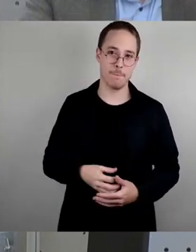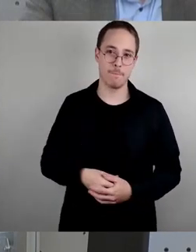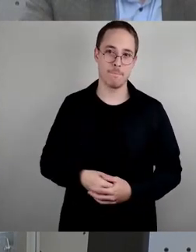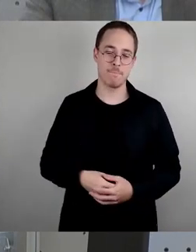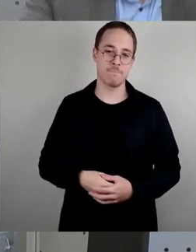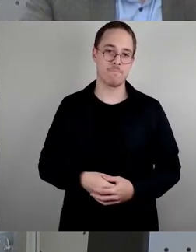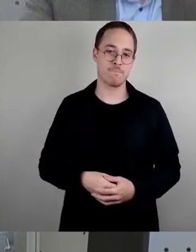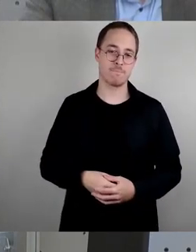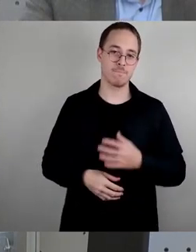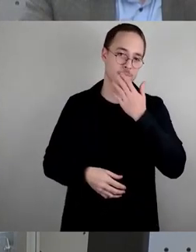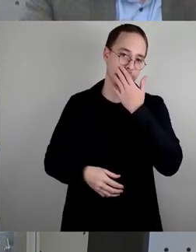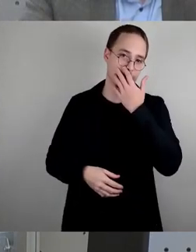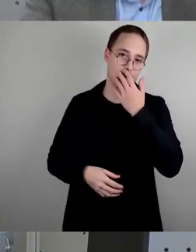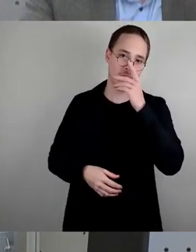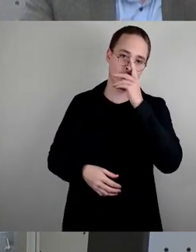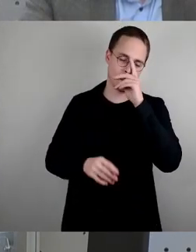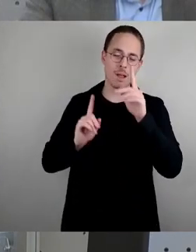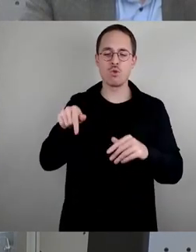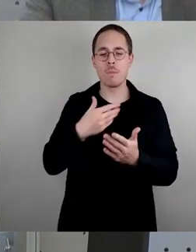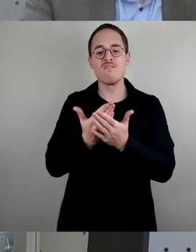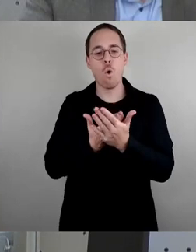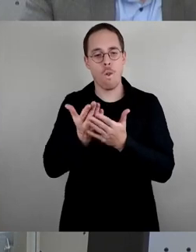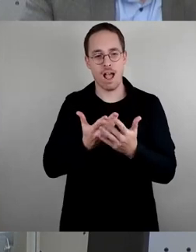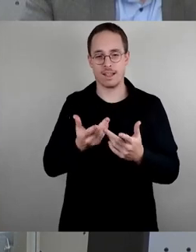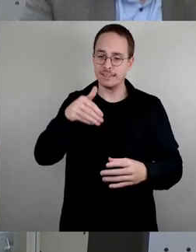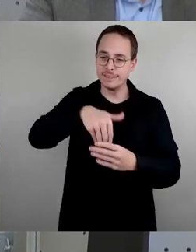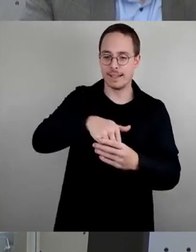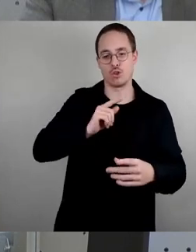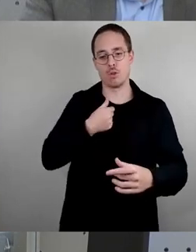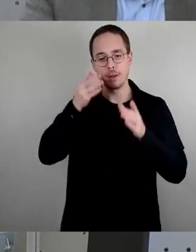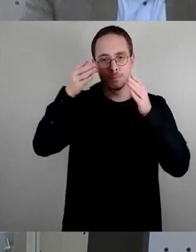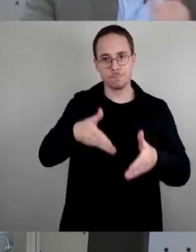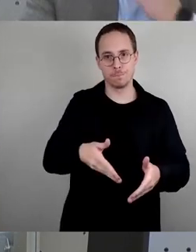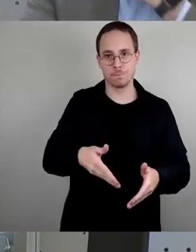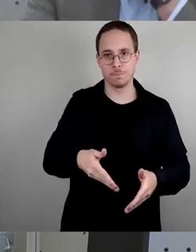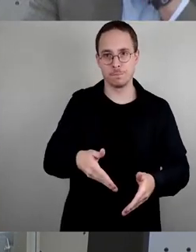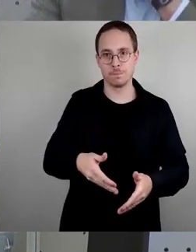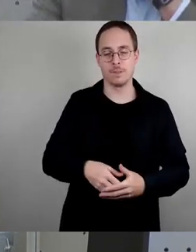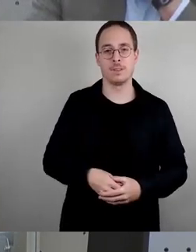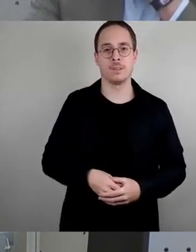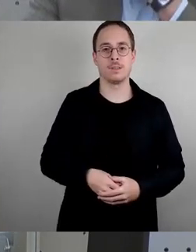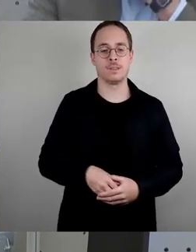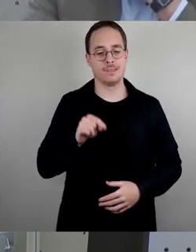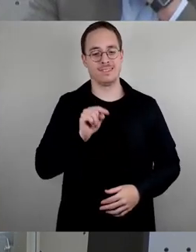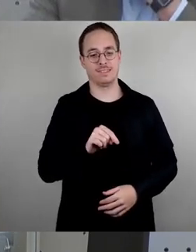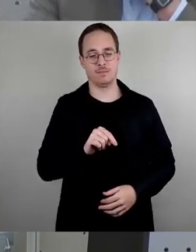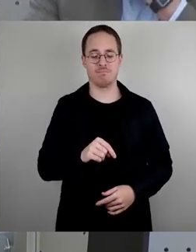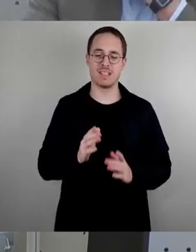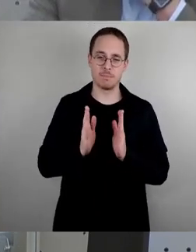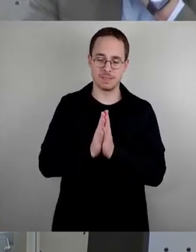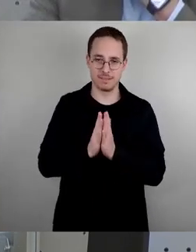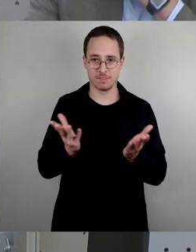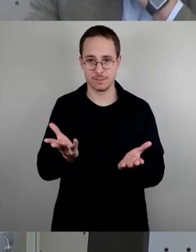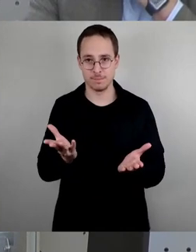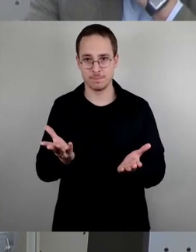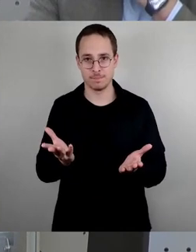die Vorlage als solche eingehen, auch auf unseren Änderungsantrag. Ich würde da wirklich darum bitten, sich mit der Art und